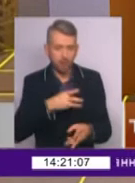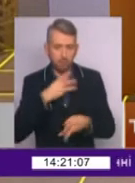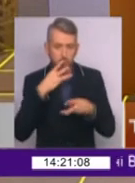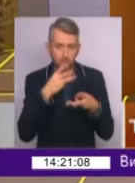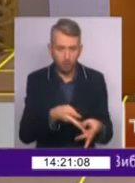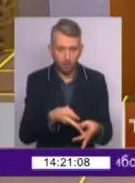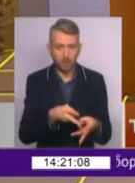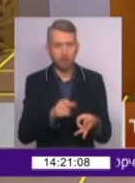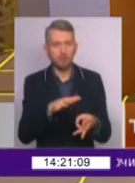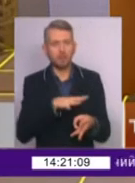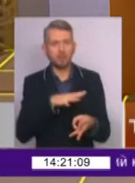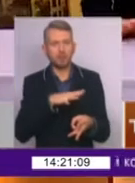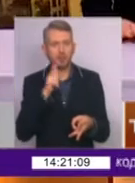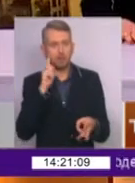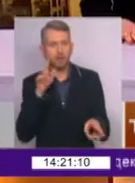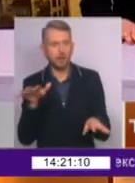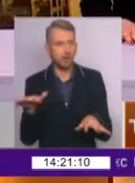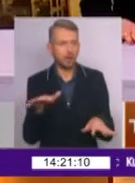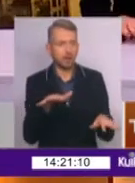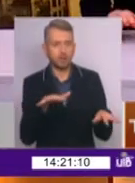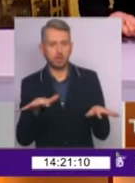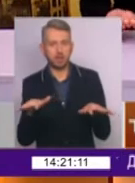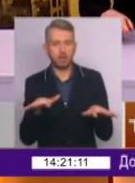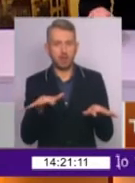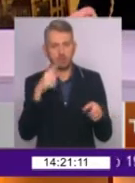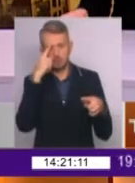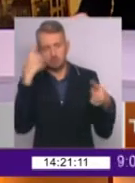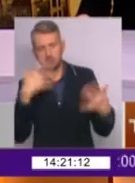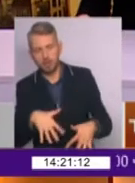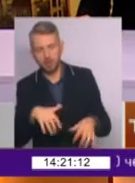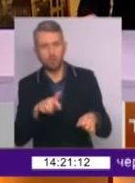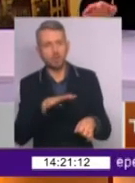бути порушення свідомості. Порушення свідомості є не обов'язково, воно може